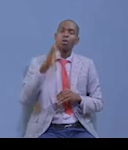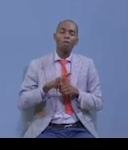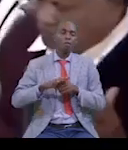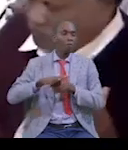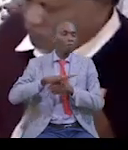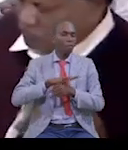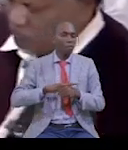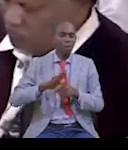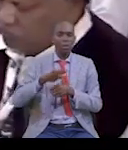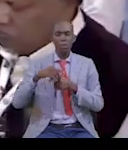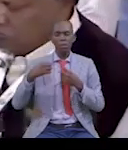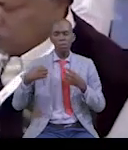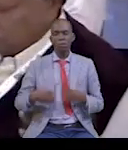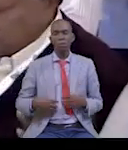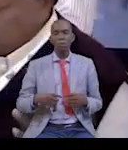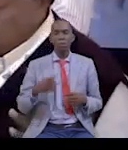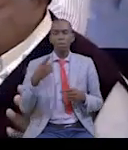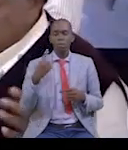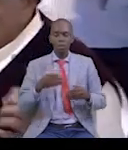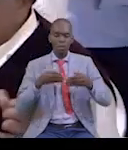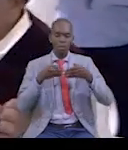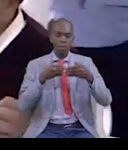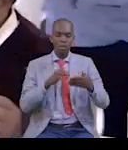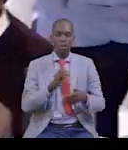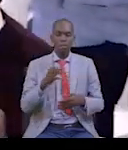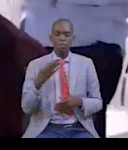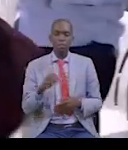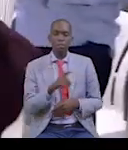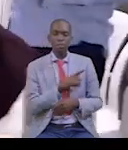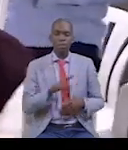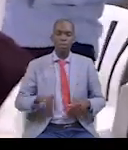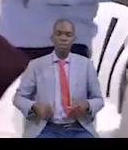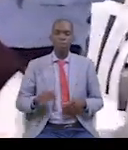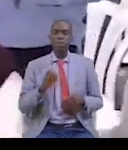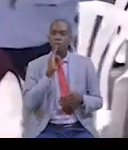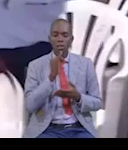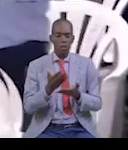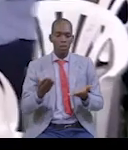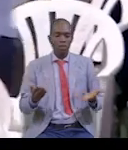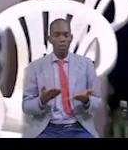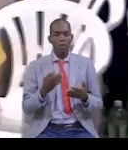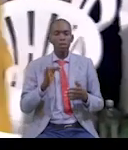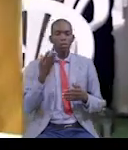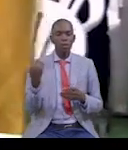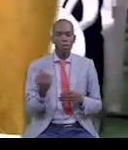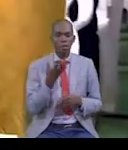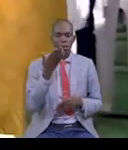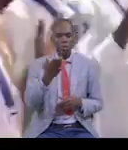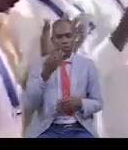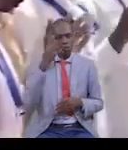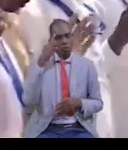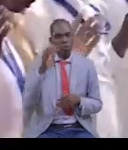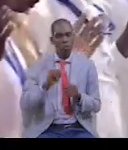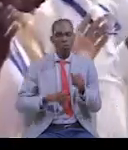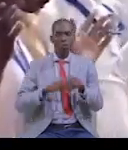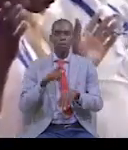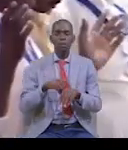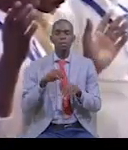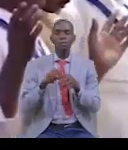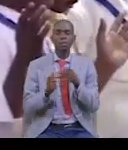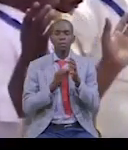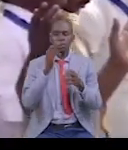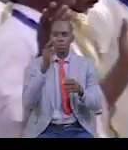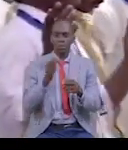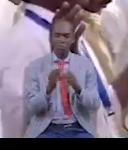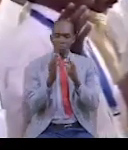హృదయాన్ని జీవితాన్ని నింపాలి. The guidance of the Lord available for you every time. దేవుని నడిపింపు దిశా నిర్దేశం ఎల్లవేళలా మీకు